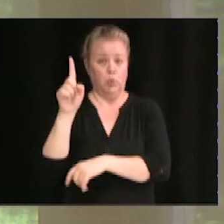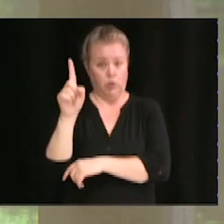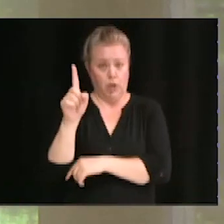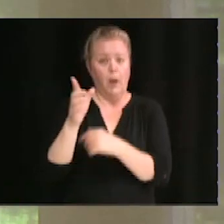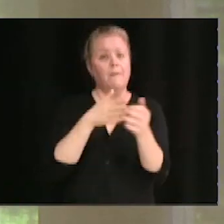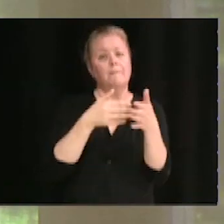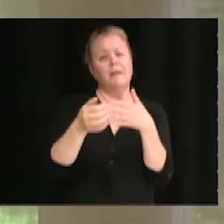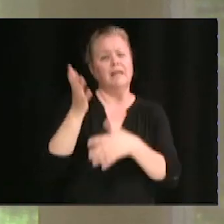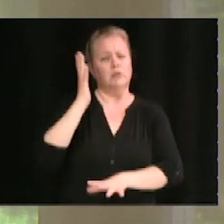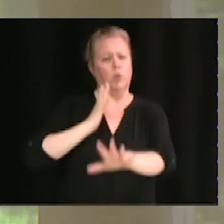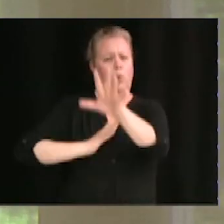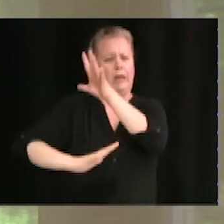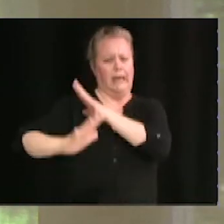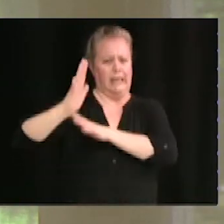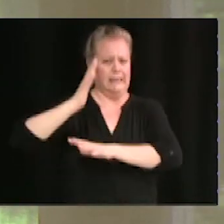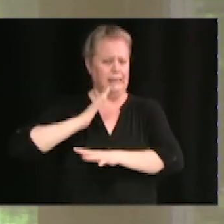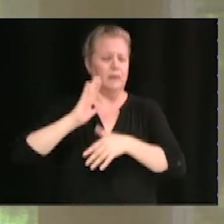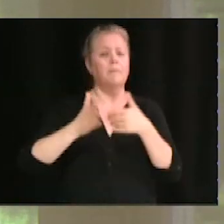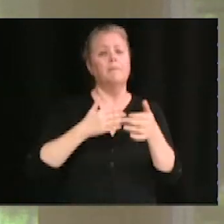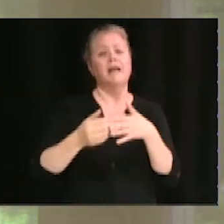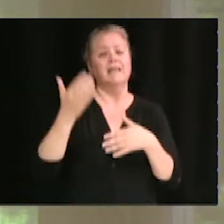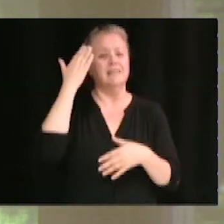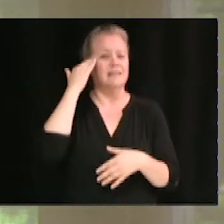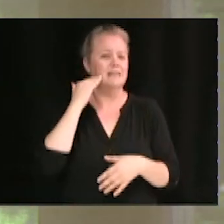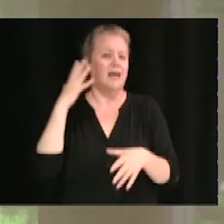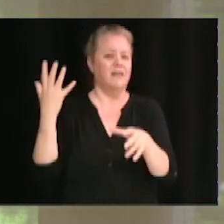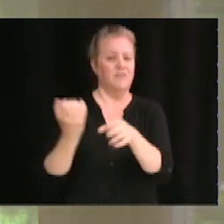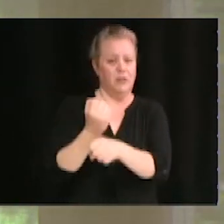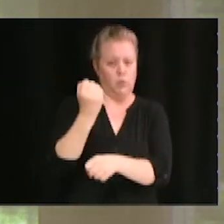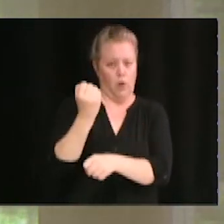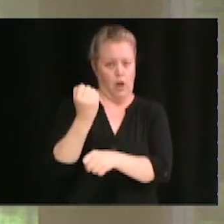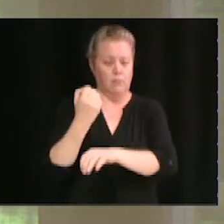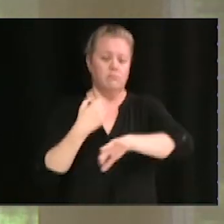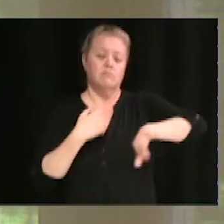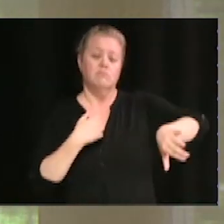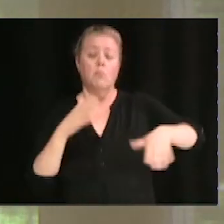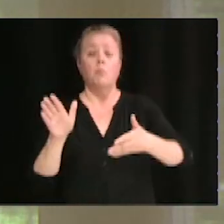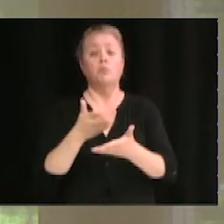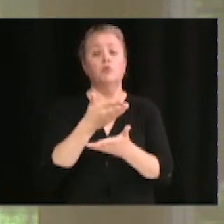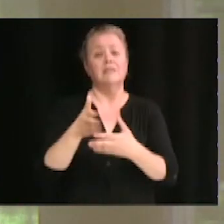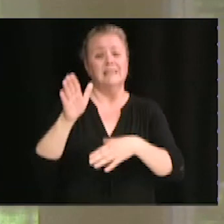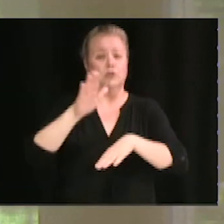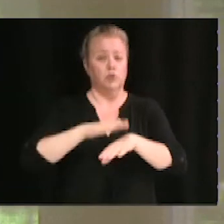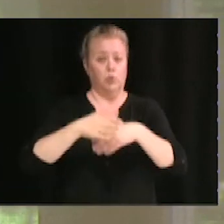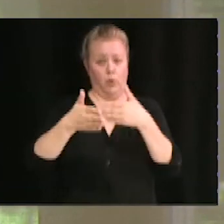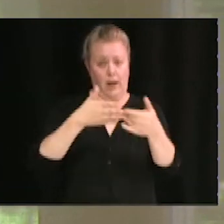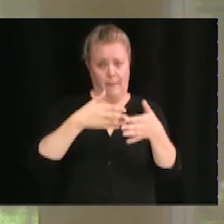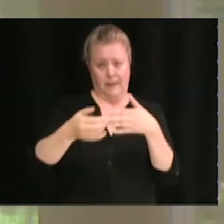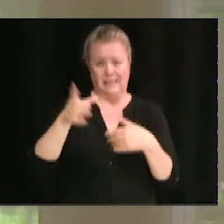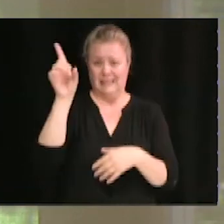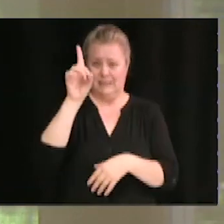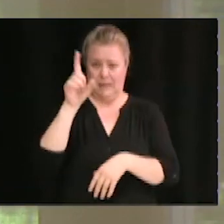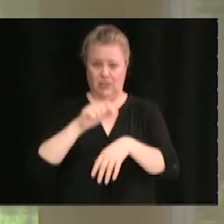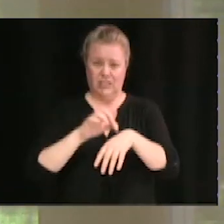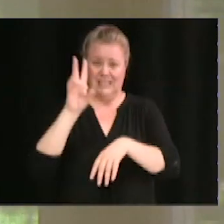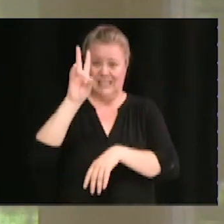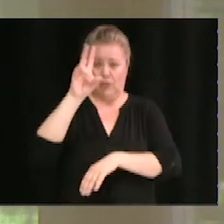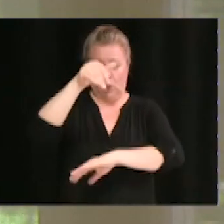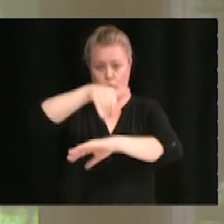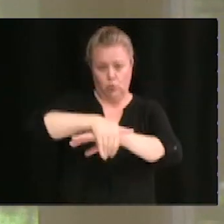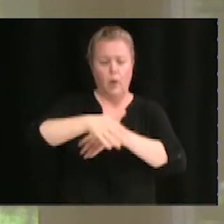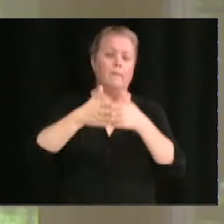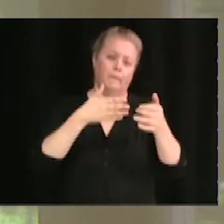place Sainte-Victoire. Musique sur la place, les dimanches à 19h à la place Sainte-Victoire toujours. Plusieurs autres